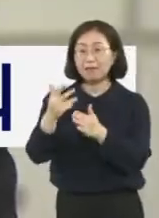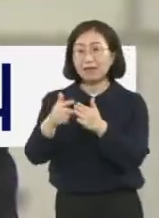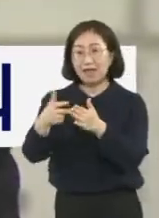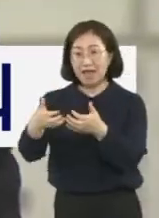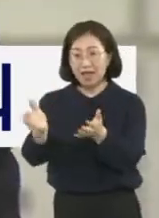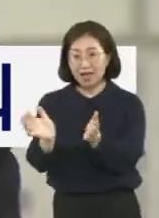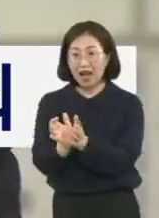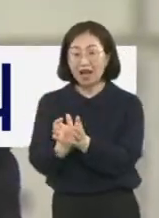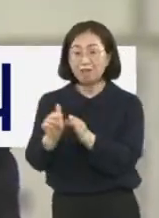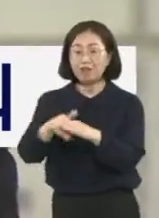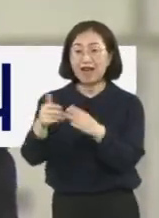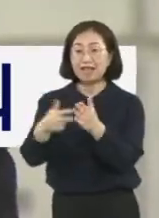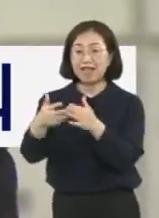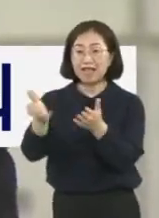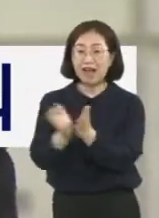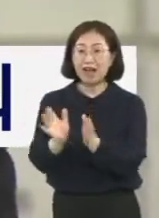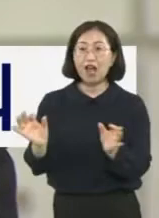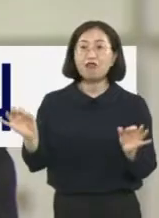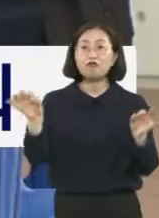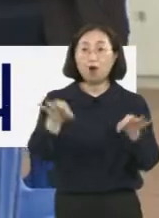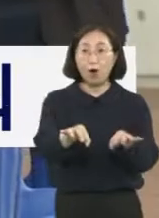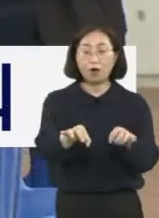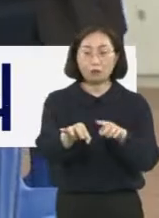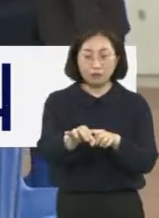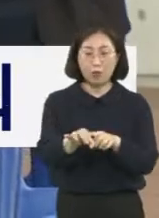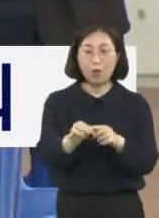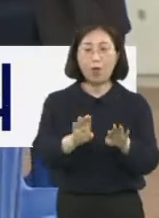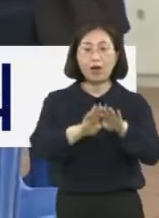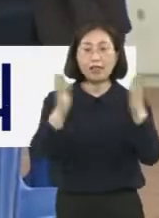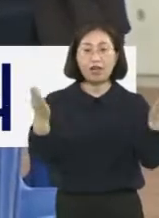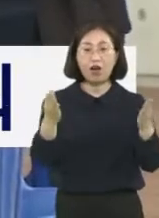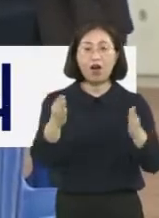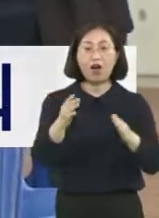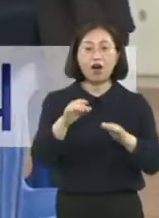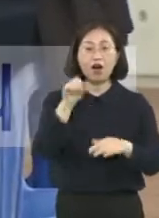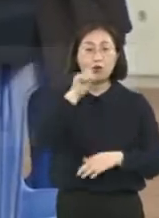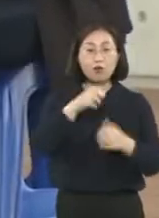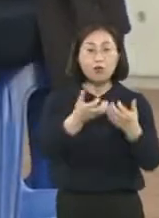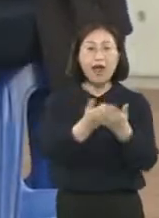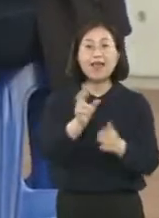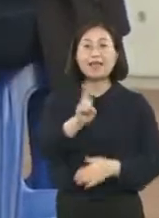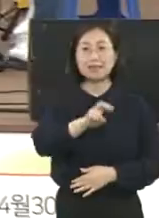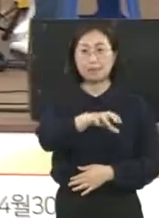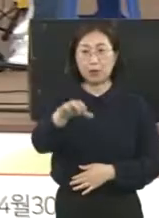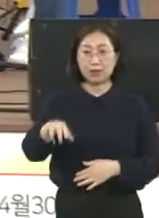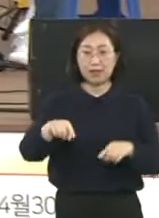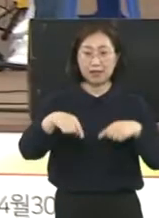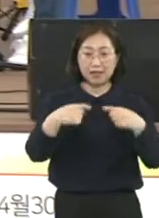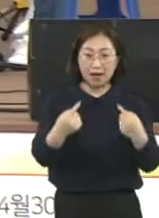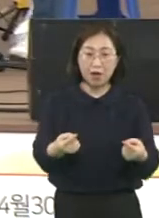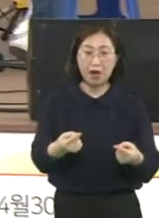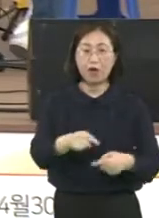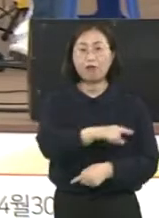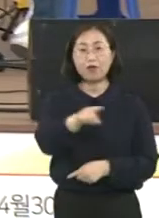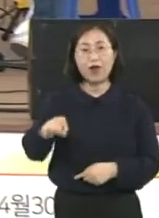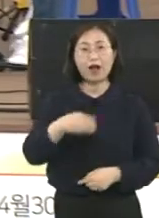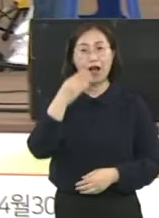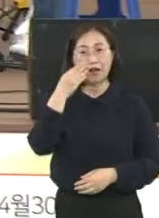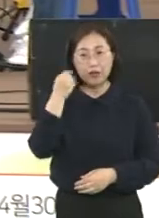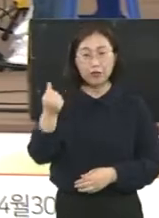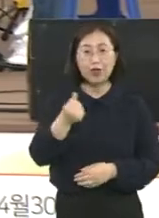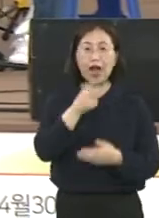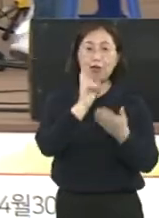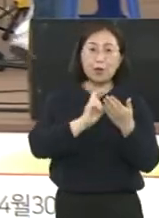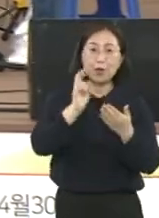후원으로 열린 이번 행사에는 20여 개 동호회 회원들이 참여해 우리에게 친숙한 다양한 포크송과 팝송